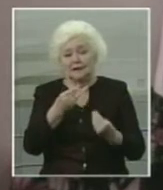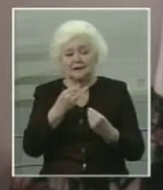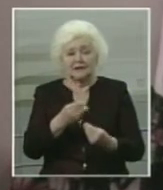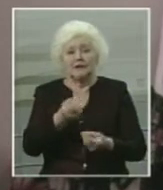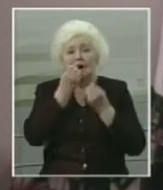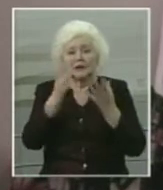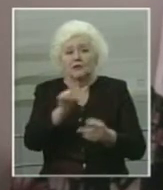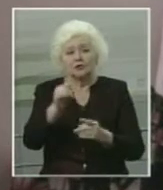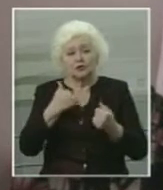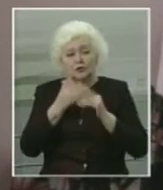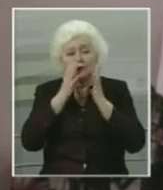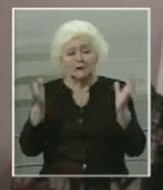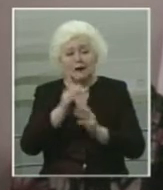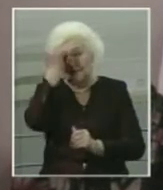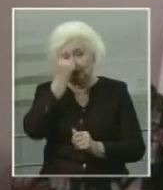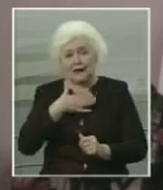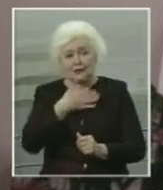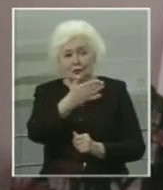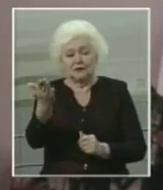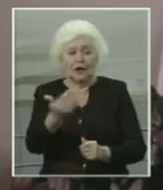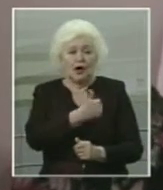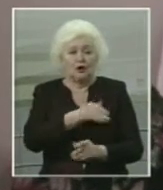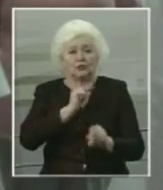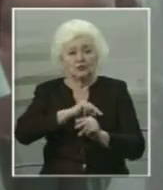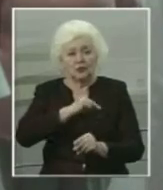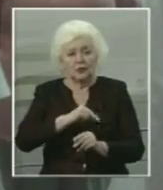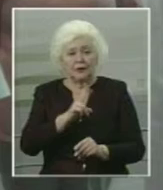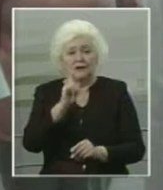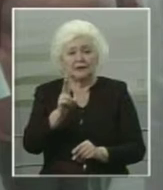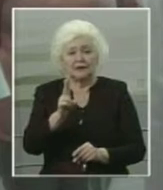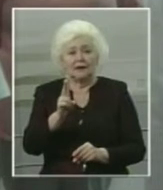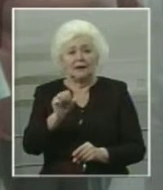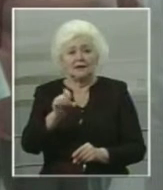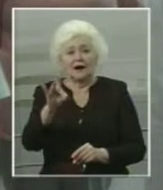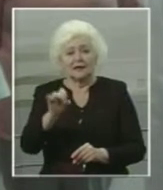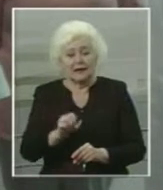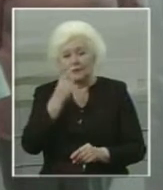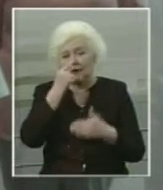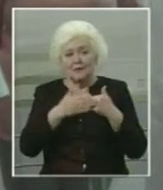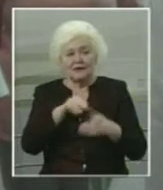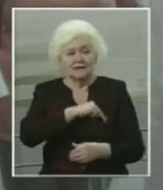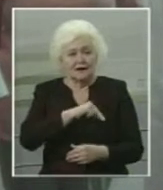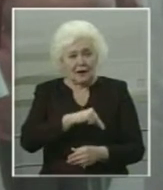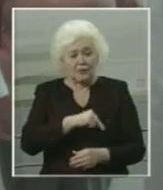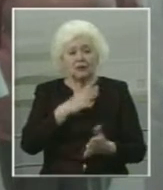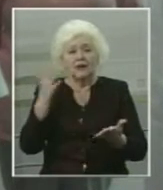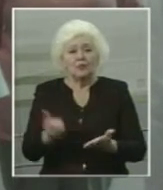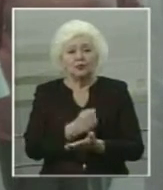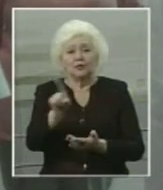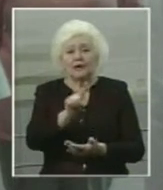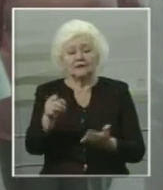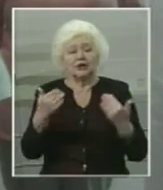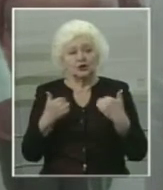про нас піклуються. Дякуємо їм. Я хочу зробити каре. Ми не так далеко працюємо, і виходить, що